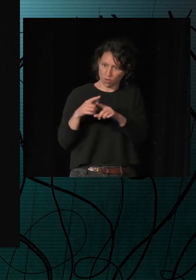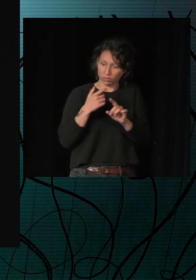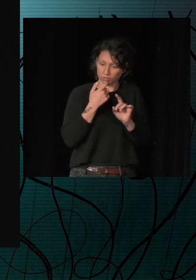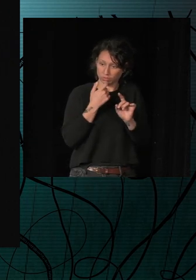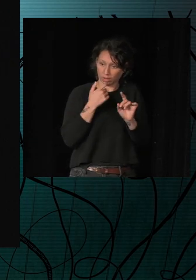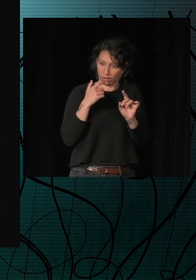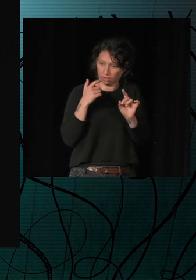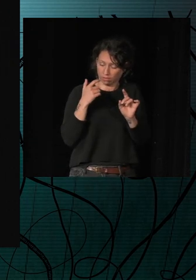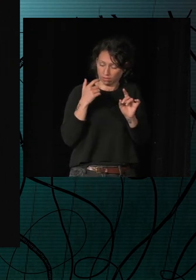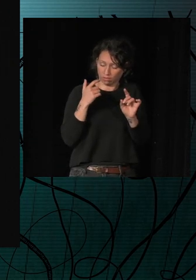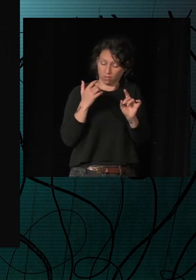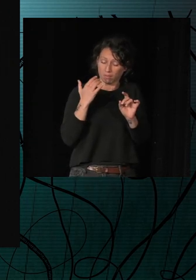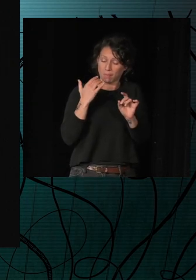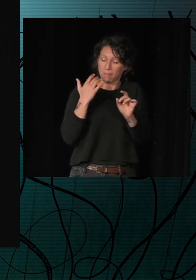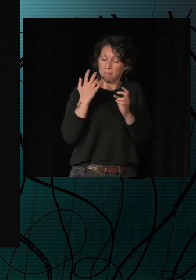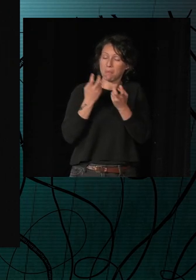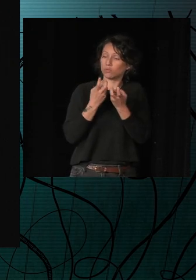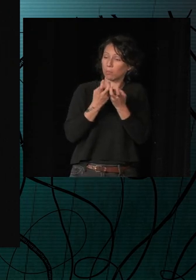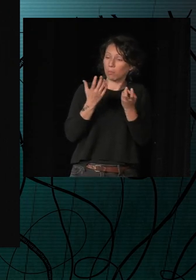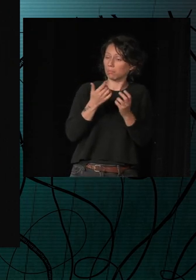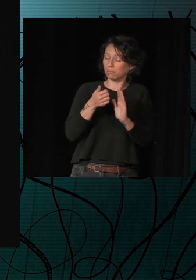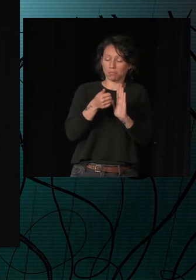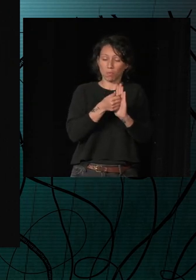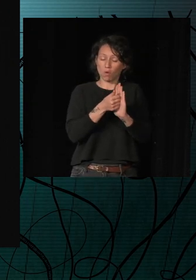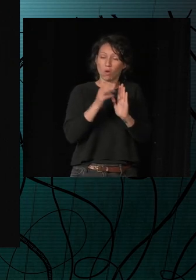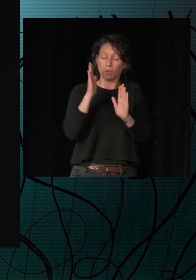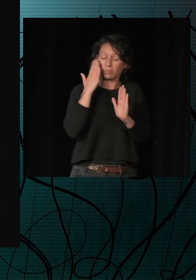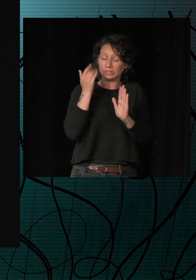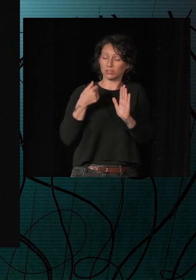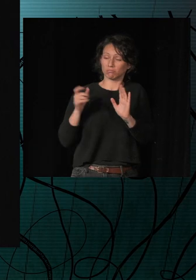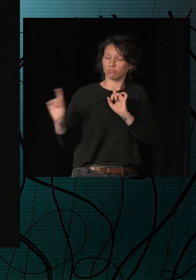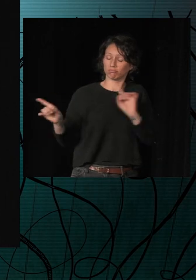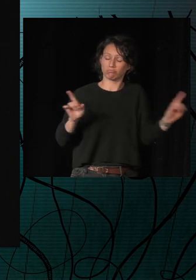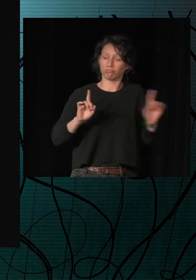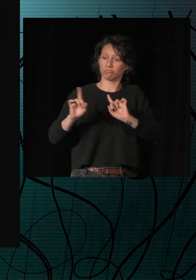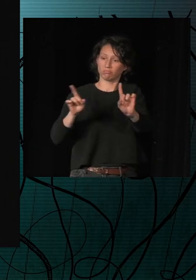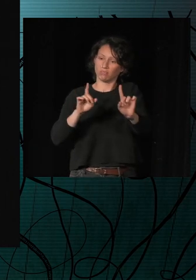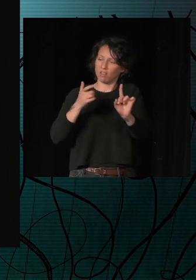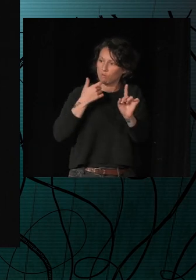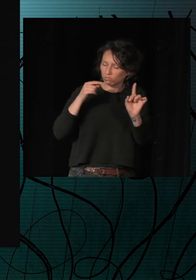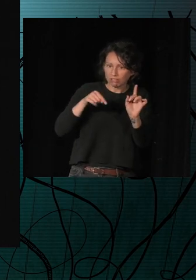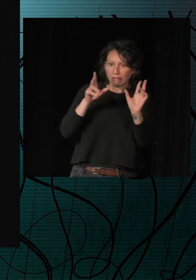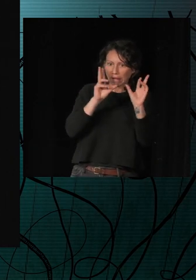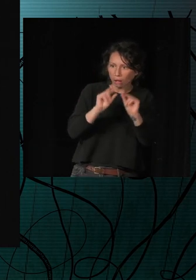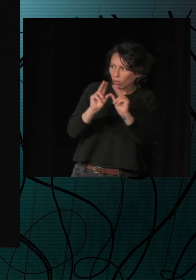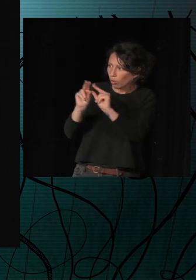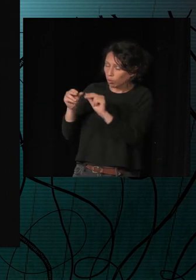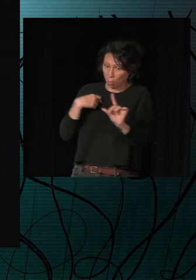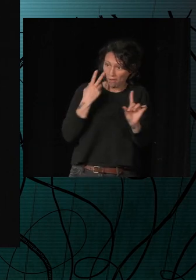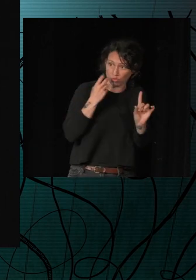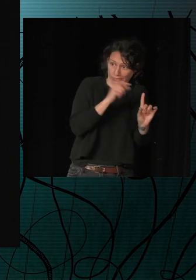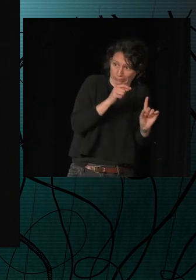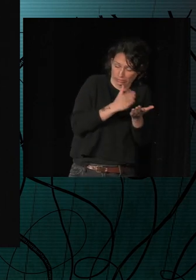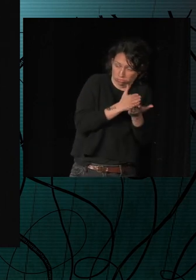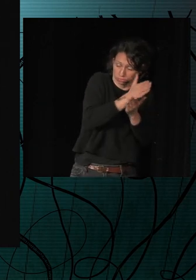devoir raconter à l'autre quand il y avait des moments en fait de cinématique où on était séparé ou ce genre de choslà on se racontait en mode ouais bah moi j'ai vu ça c'était horrible il y a machin qui a tué